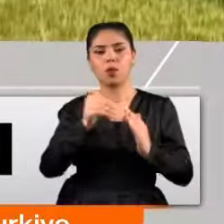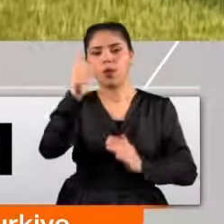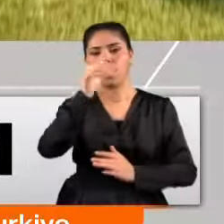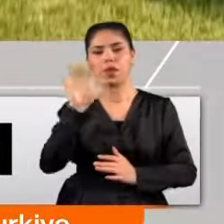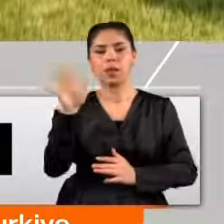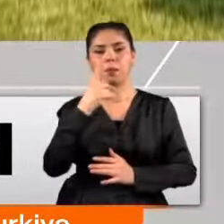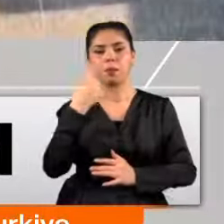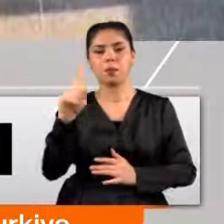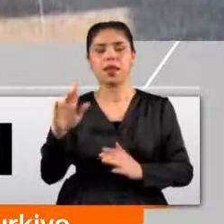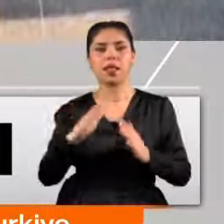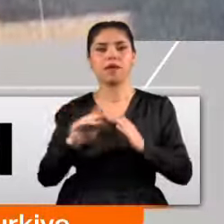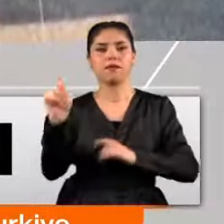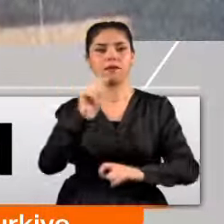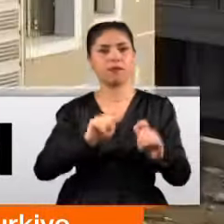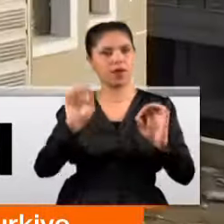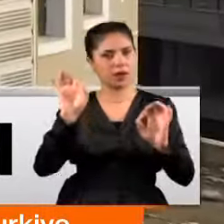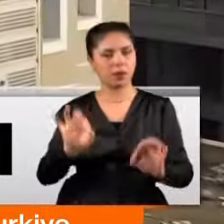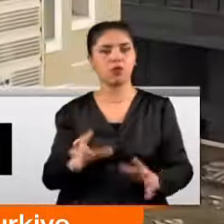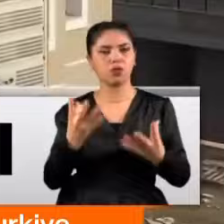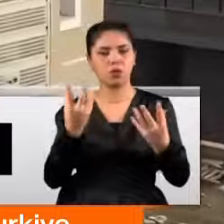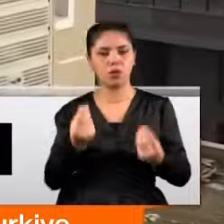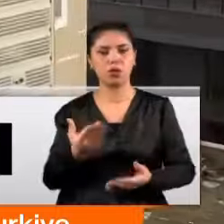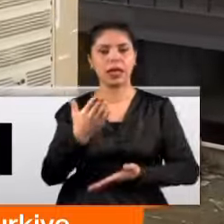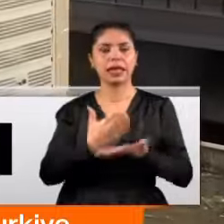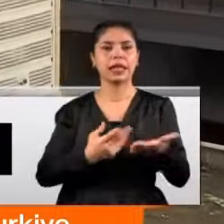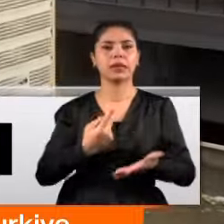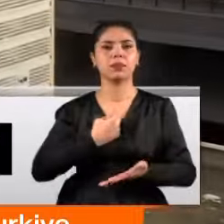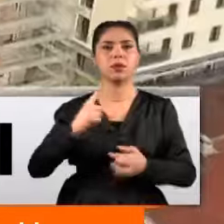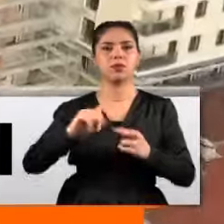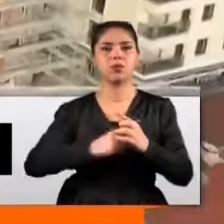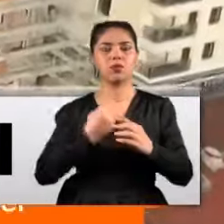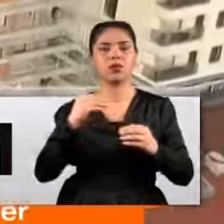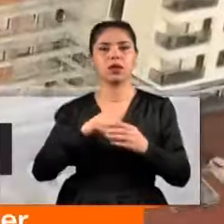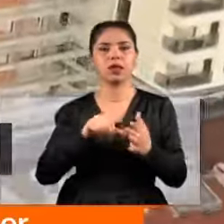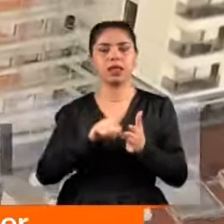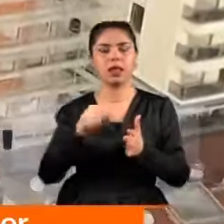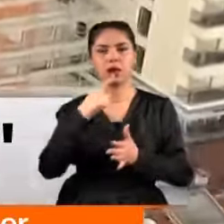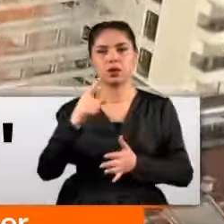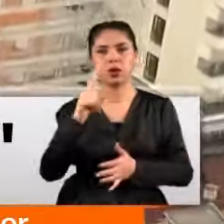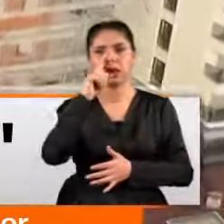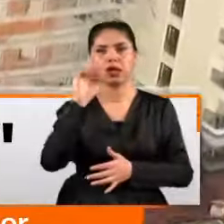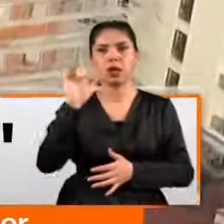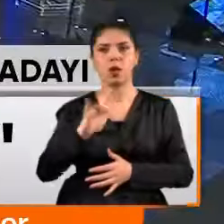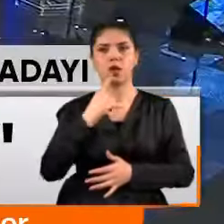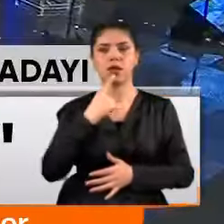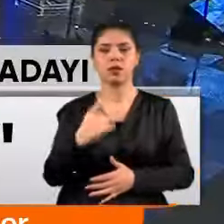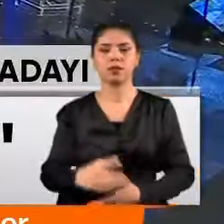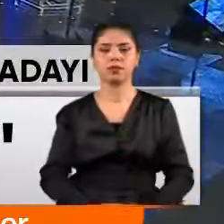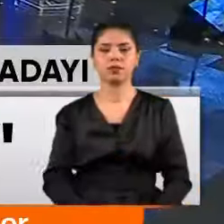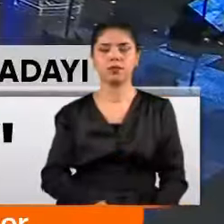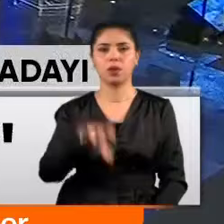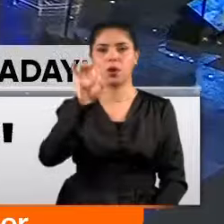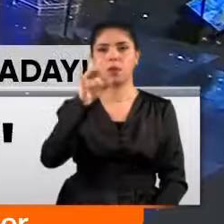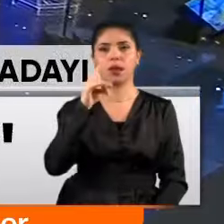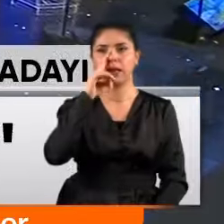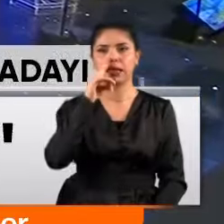650 bin konut inşa edeceğiz. Yarısı bizden projesi içinde tarih verdi. Nisan'ın ortasını işaret etti. 15 Nisan,